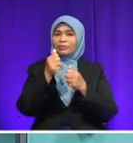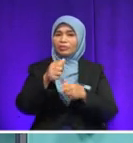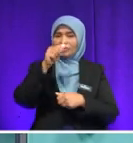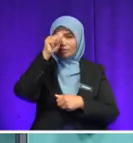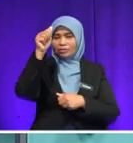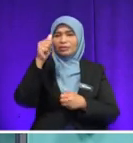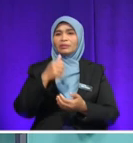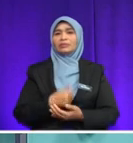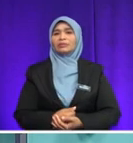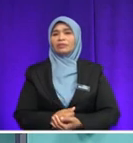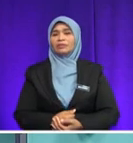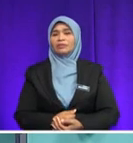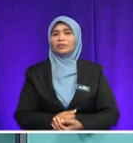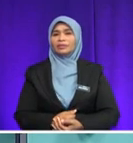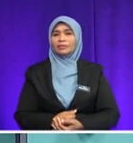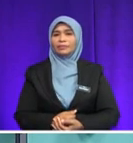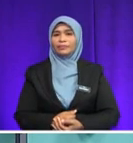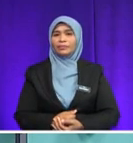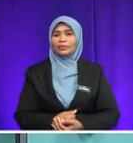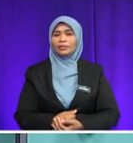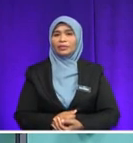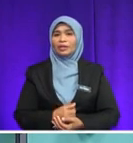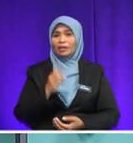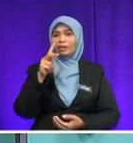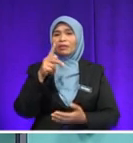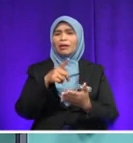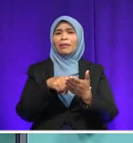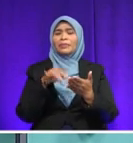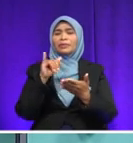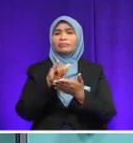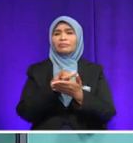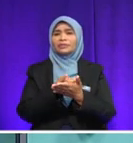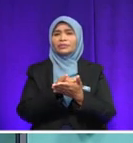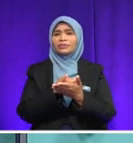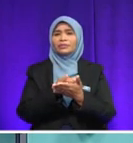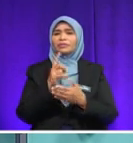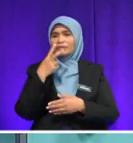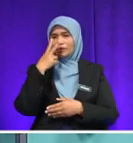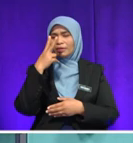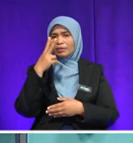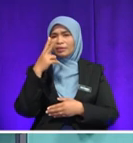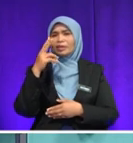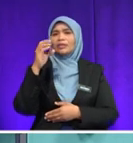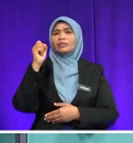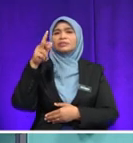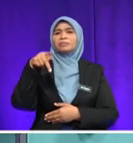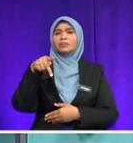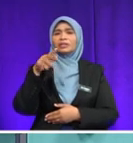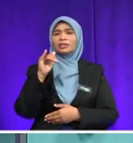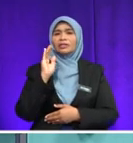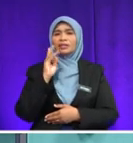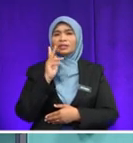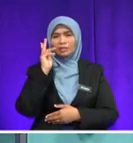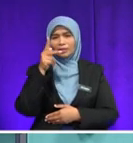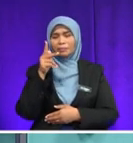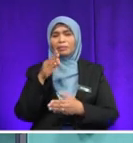Wa daripada Allah Subhanahu Wa Ta'ala oke apa yang kita belajar hari ini kita tengok dulu stand- kandungannya kita enggak belajar